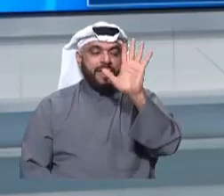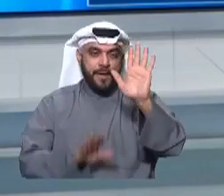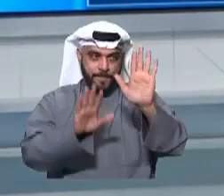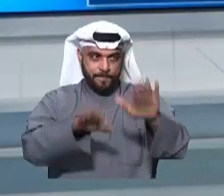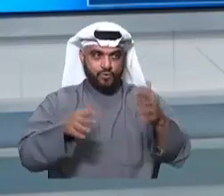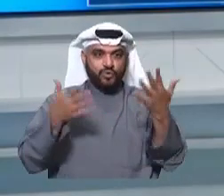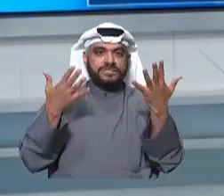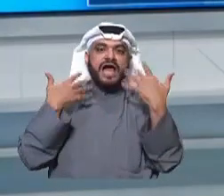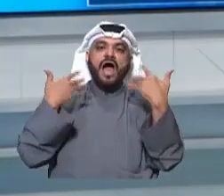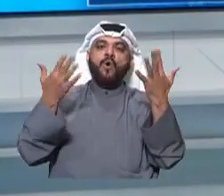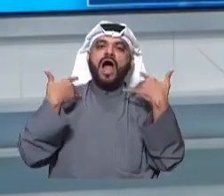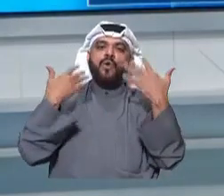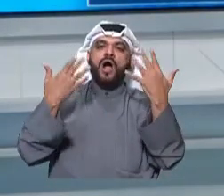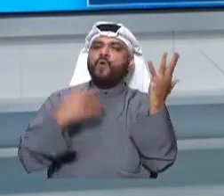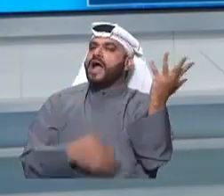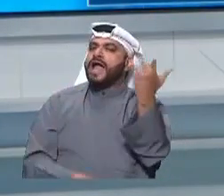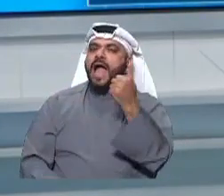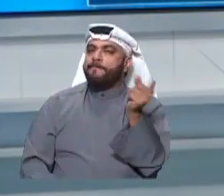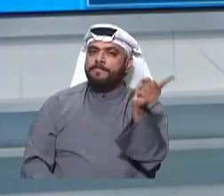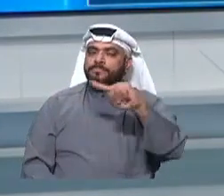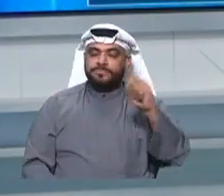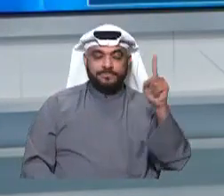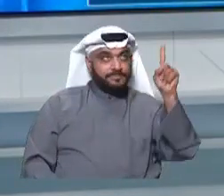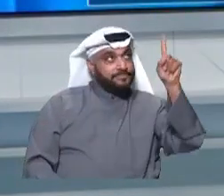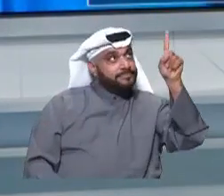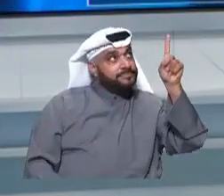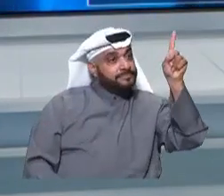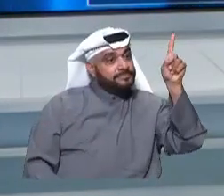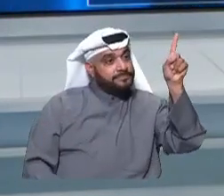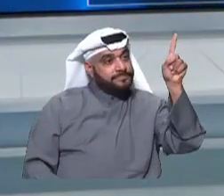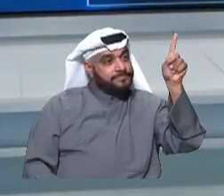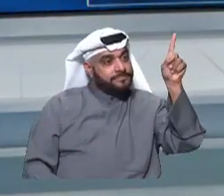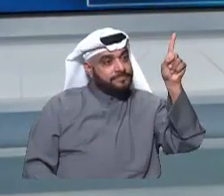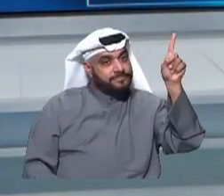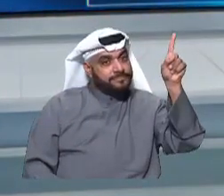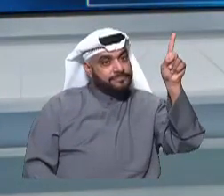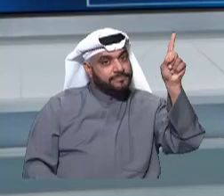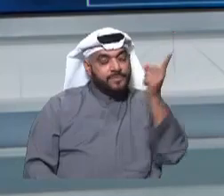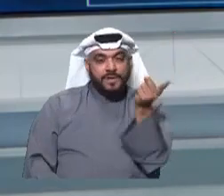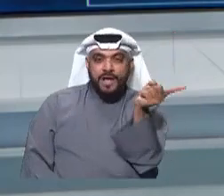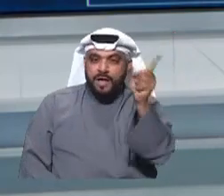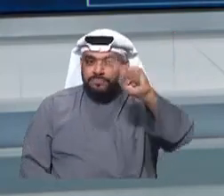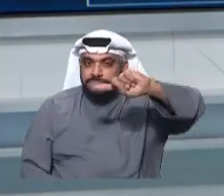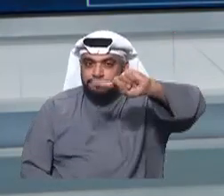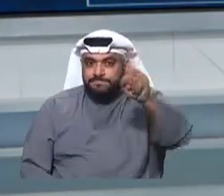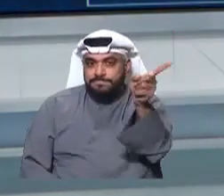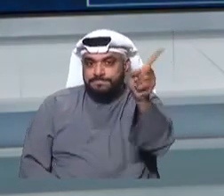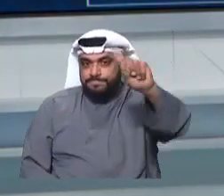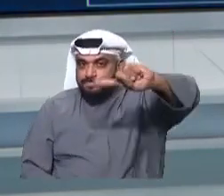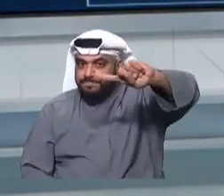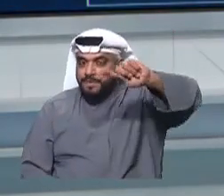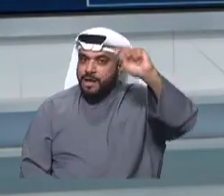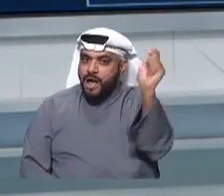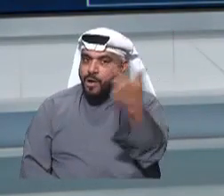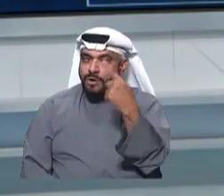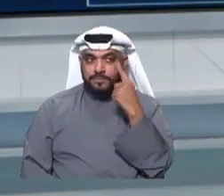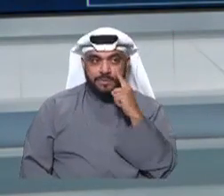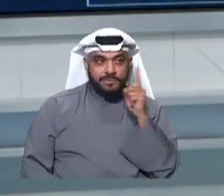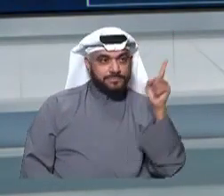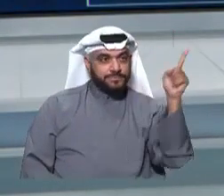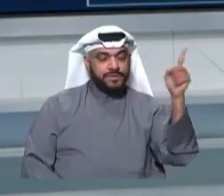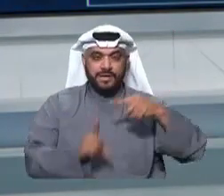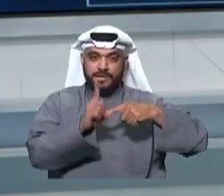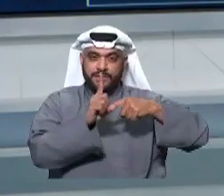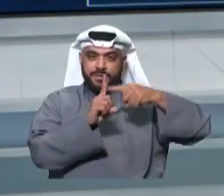الشرقية تتراوح سرعتها ما بين 12 إلى 38 كيلومتر في الساعة، ودرجات الحرارة المتوقعة قد تصل ما بين 12